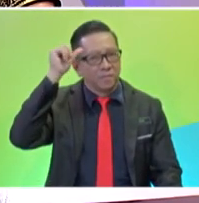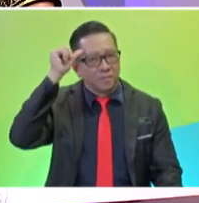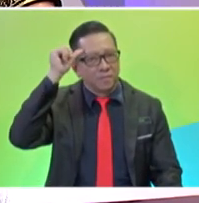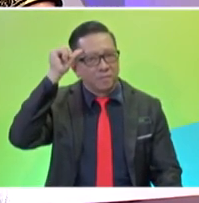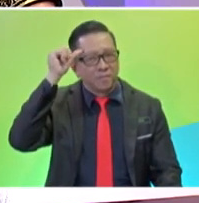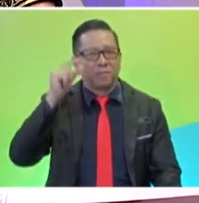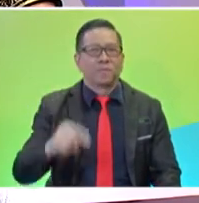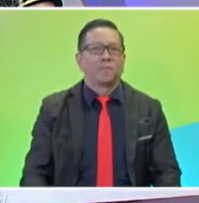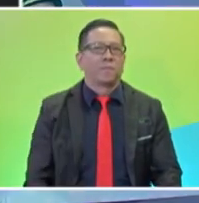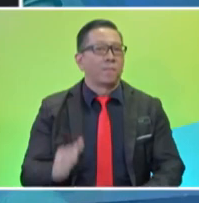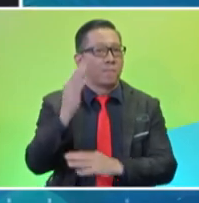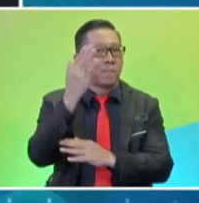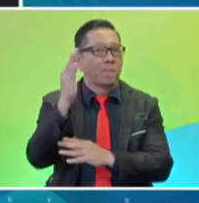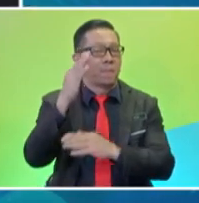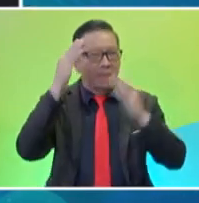bendera